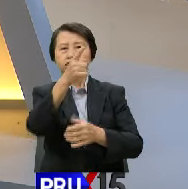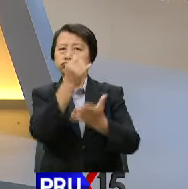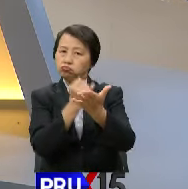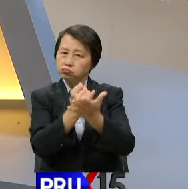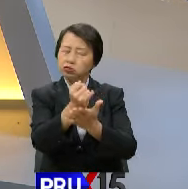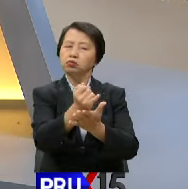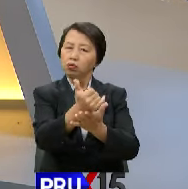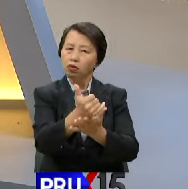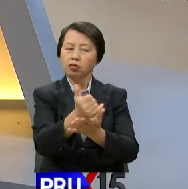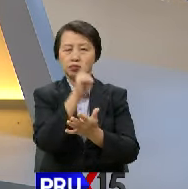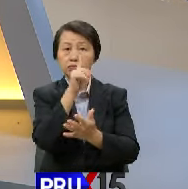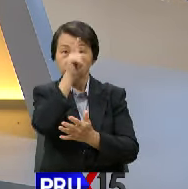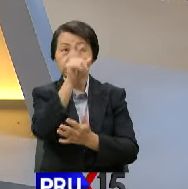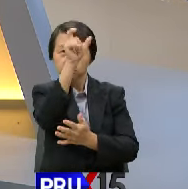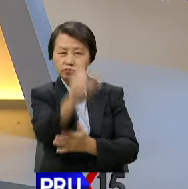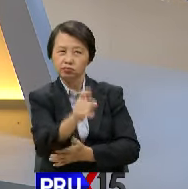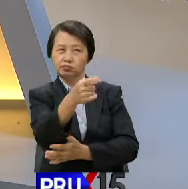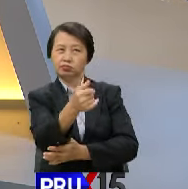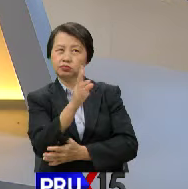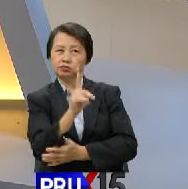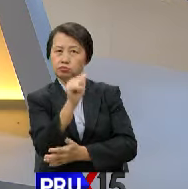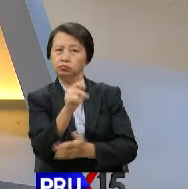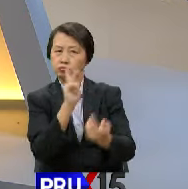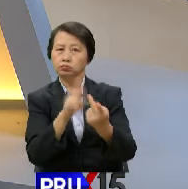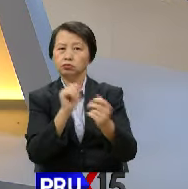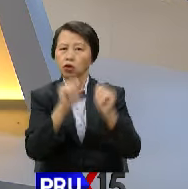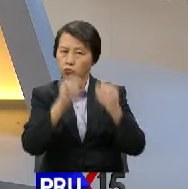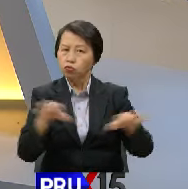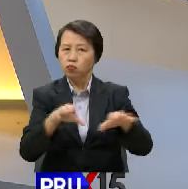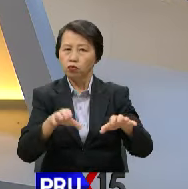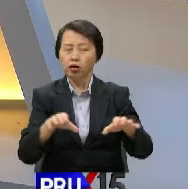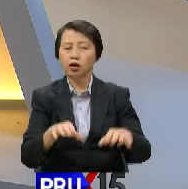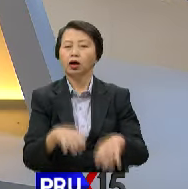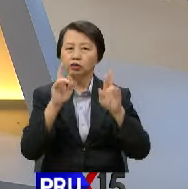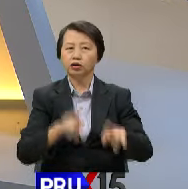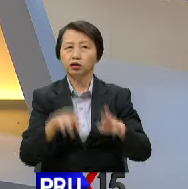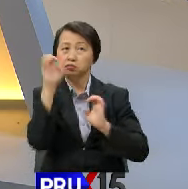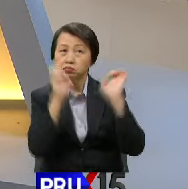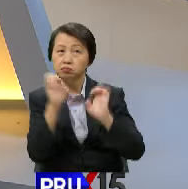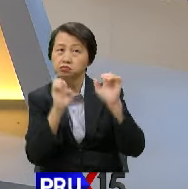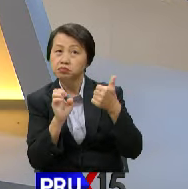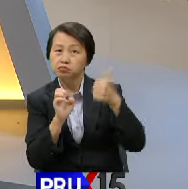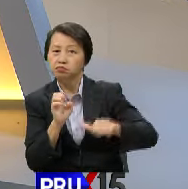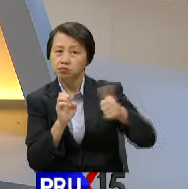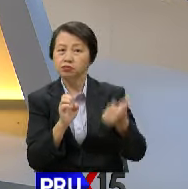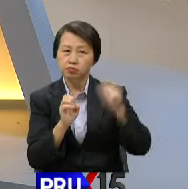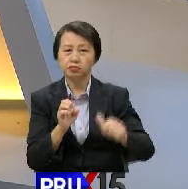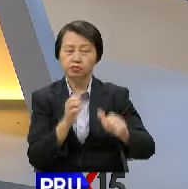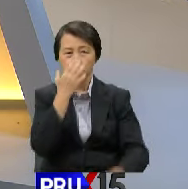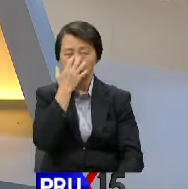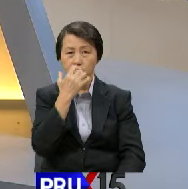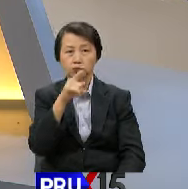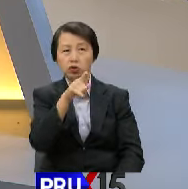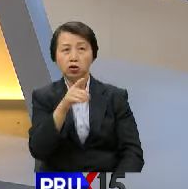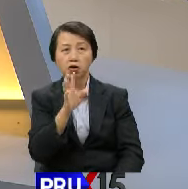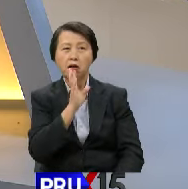keikhlasan untuk pastikan perkara itu fisibel ataupun boleh buat ya dan juga dari segi pendidikan juga